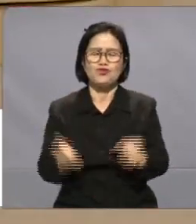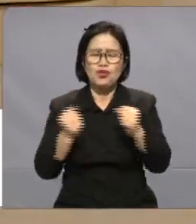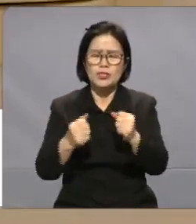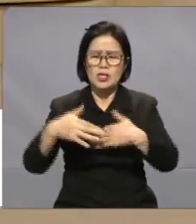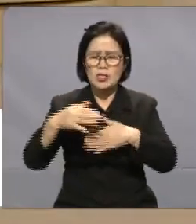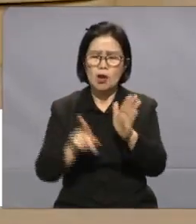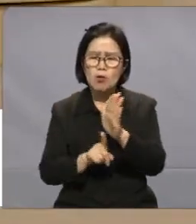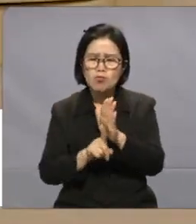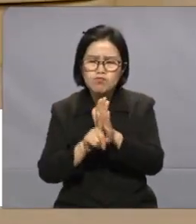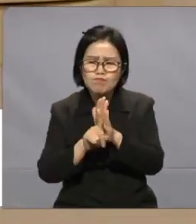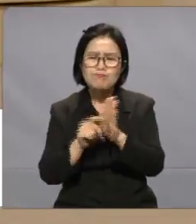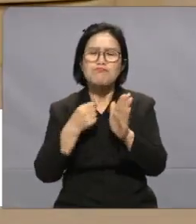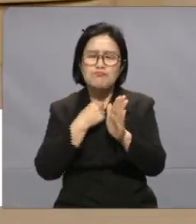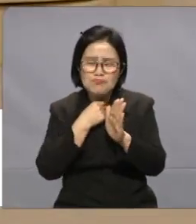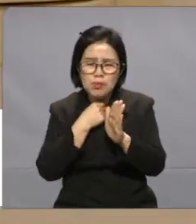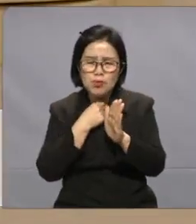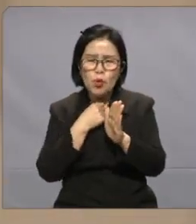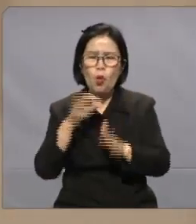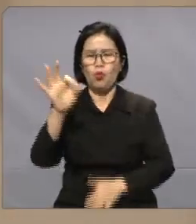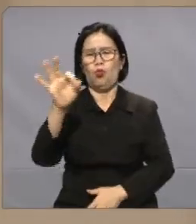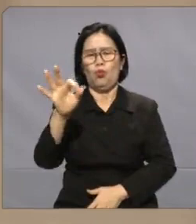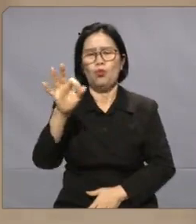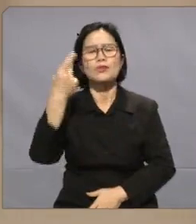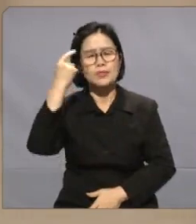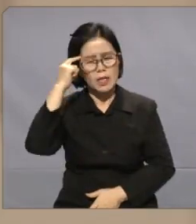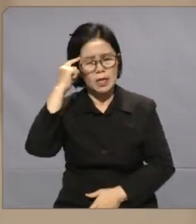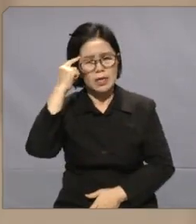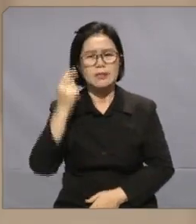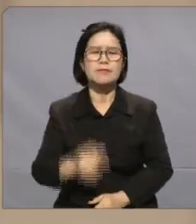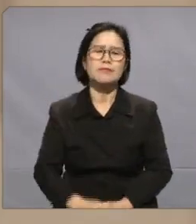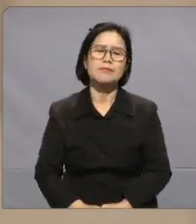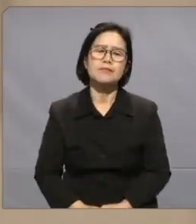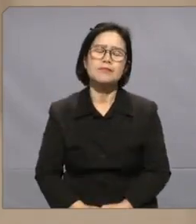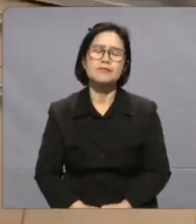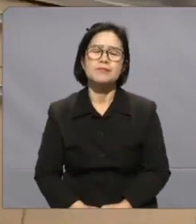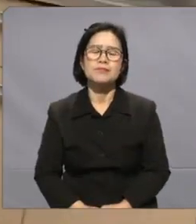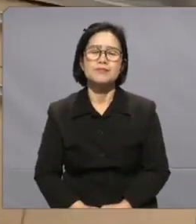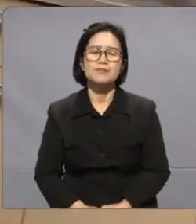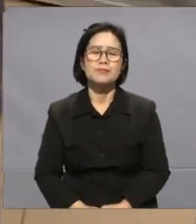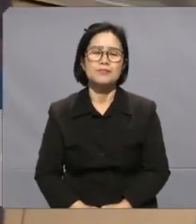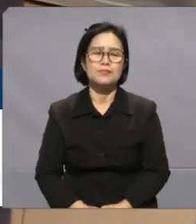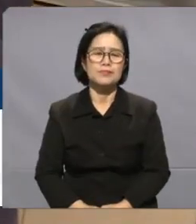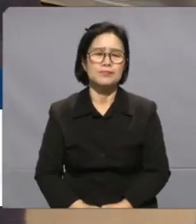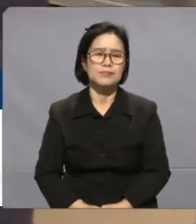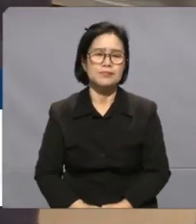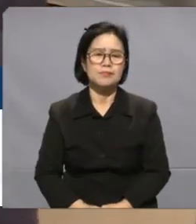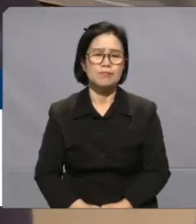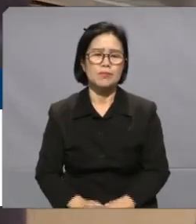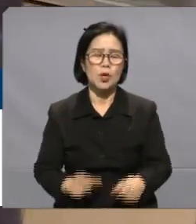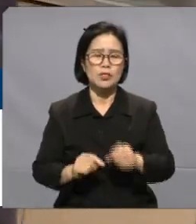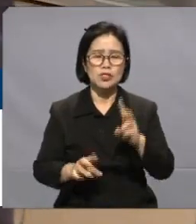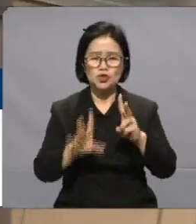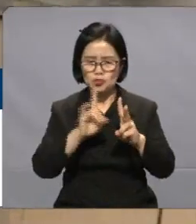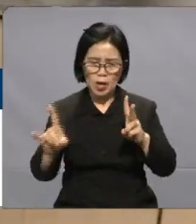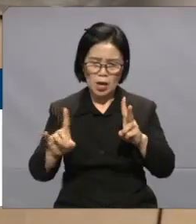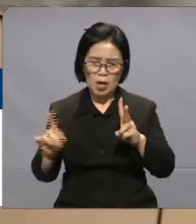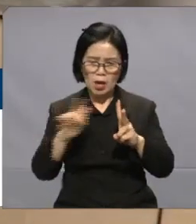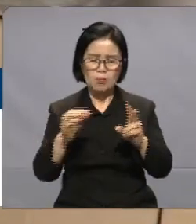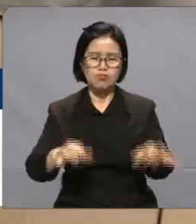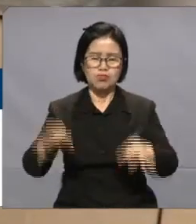실내 온도를 높이려 해도 난방비를 생각하지 않을 수 없습니다 거의 배 정도 껑충 뛰었죠